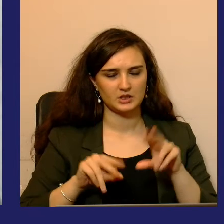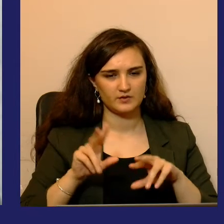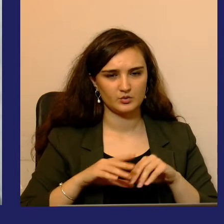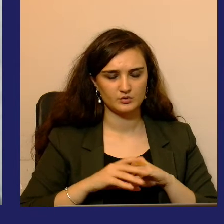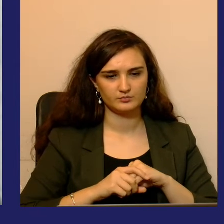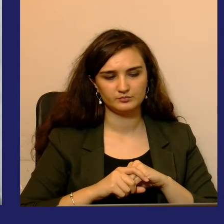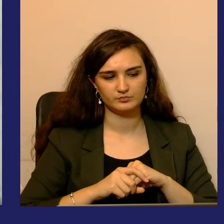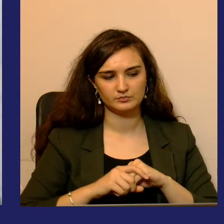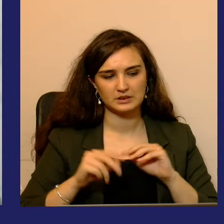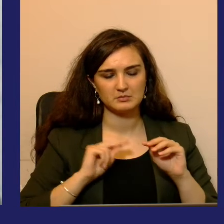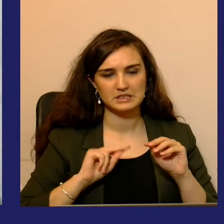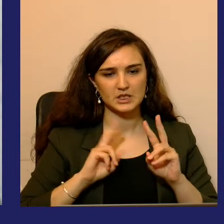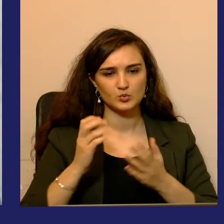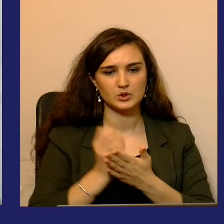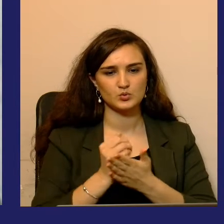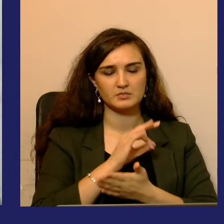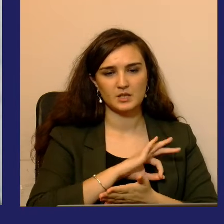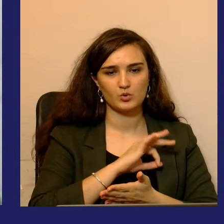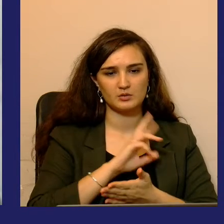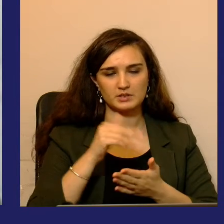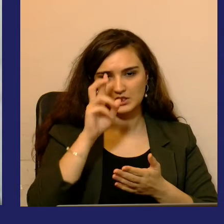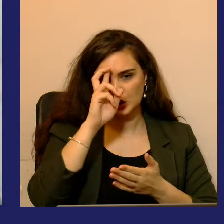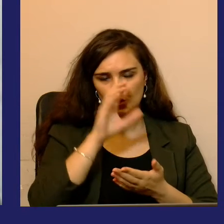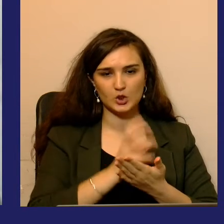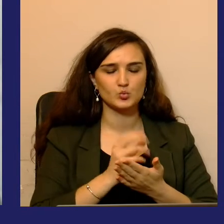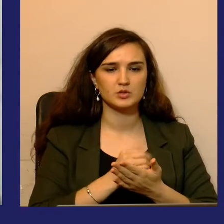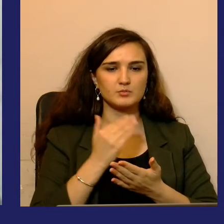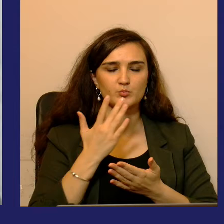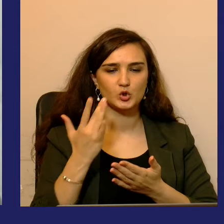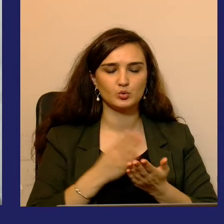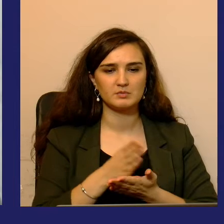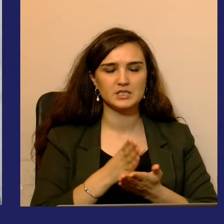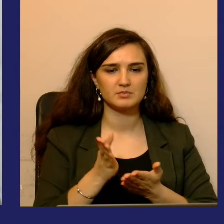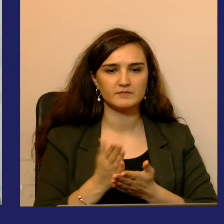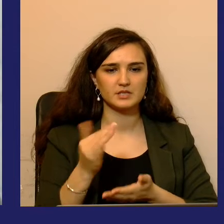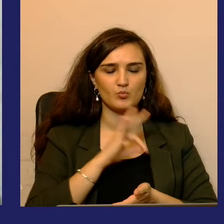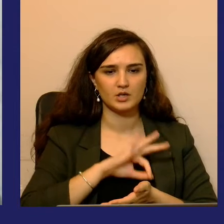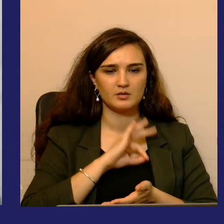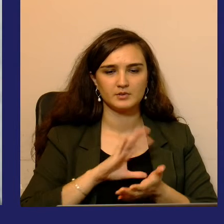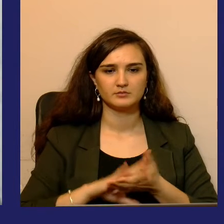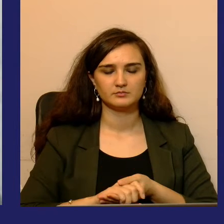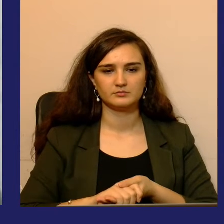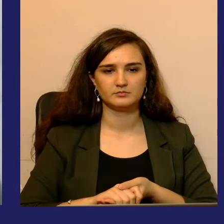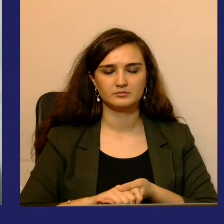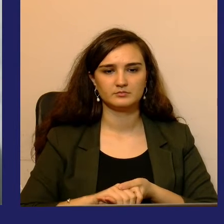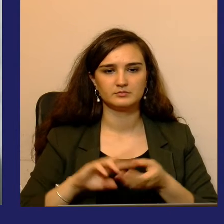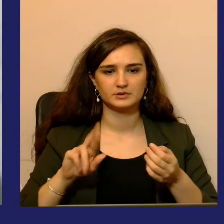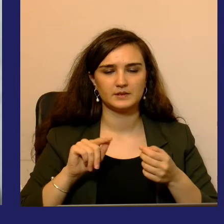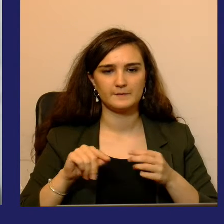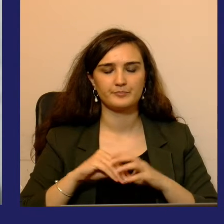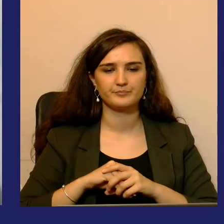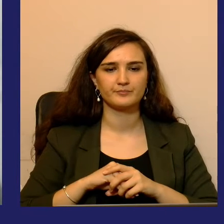ჩაითვალოს ადმინისტრაციული რესურსების გამოყენება საჯარო რესურსების პოლიტიკური მიზნებისთვის გამოყენებად და